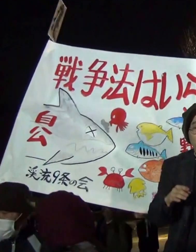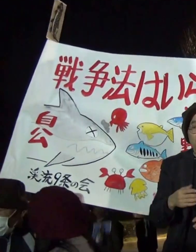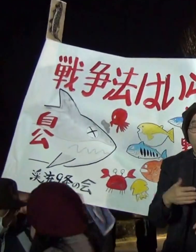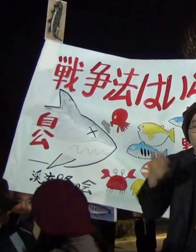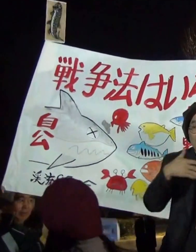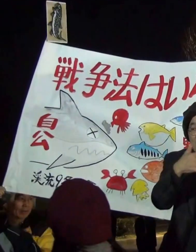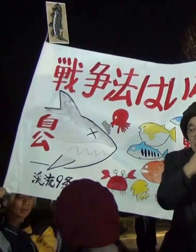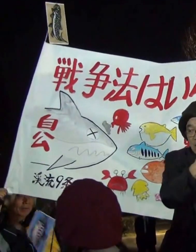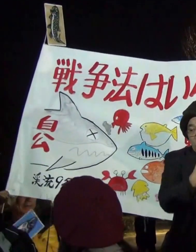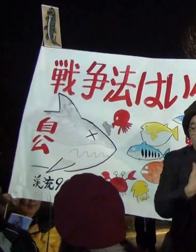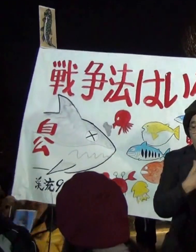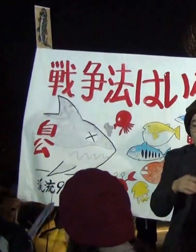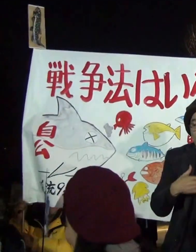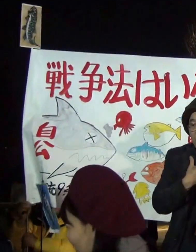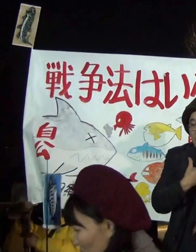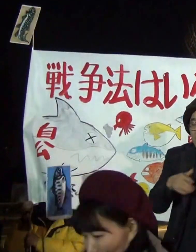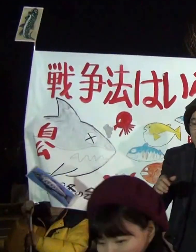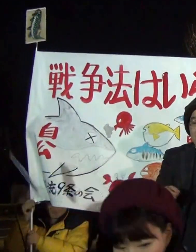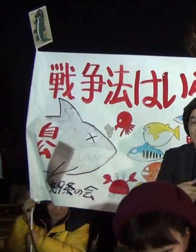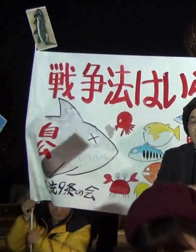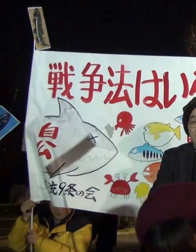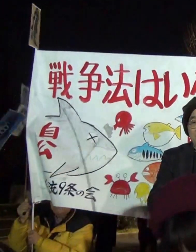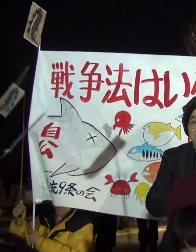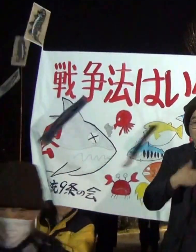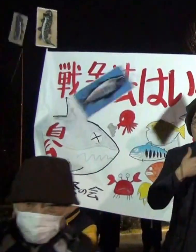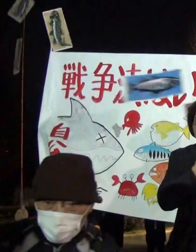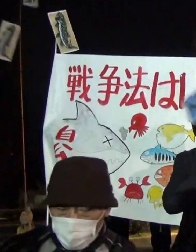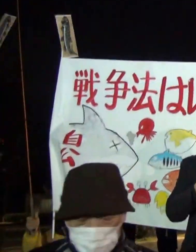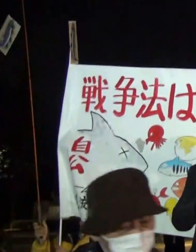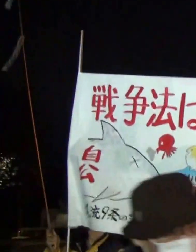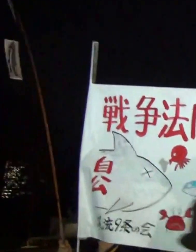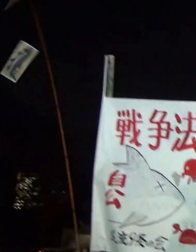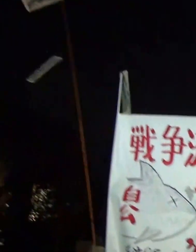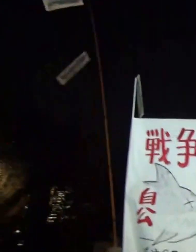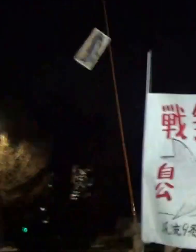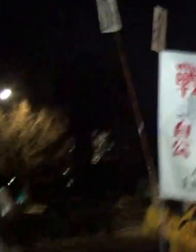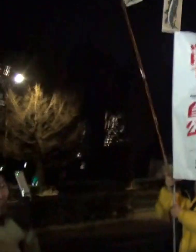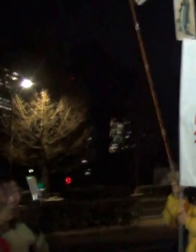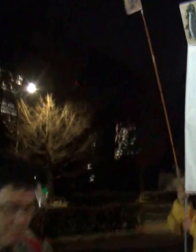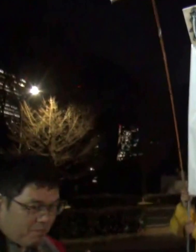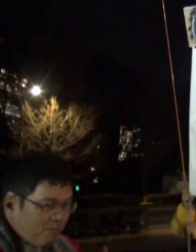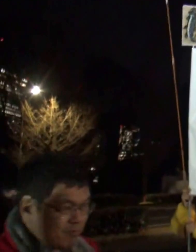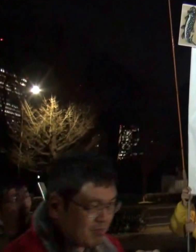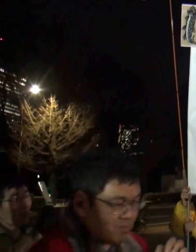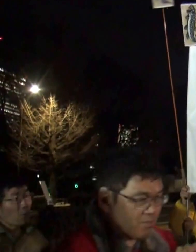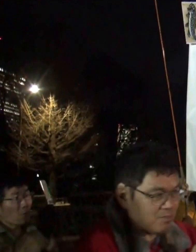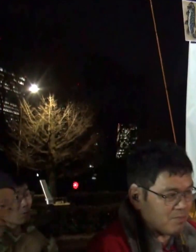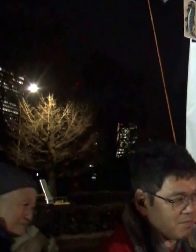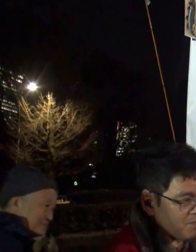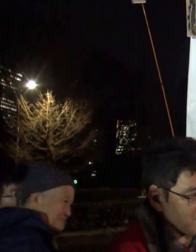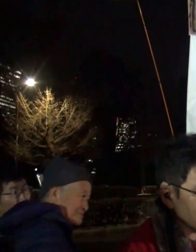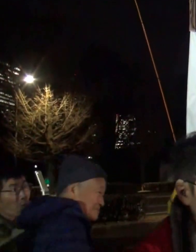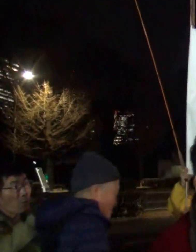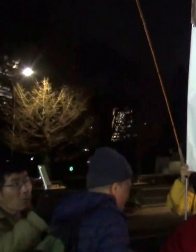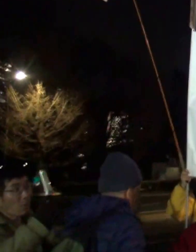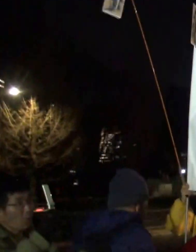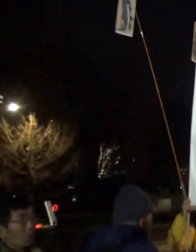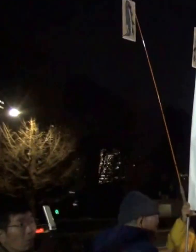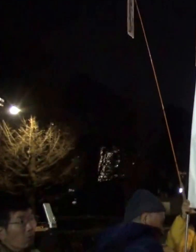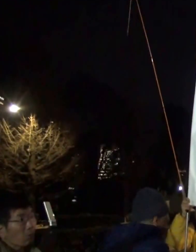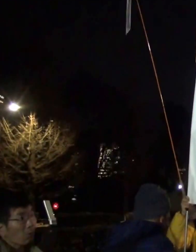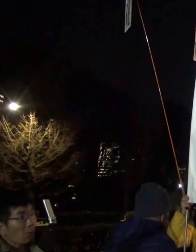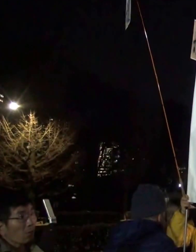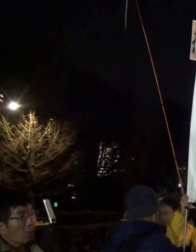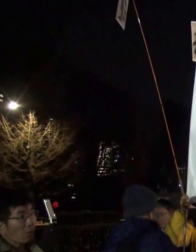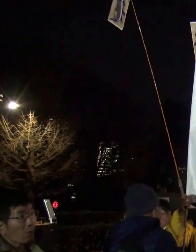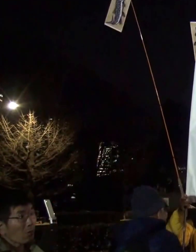い。で当時僕、7歳か8歳で食糧難でね、脱臭粉乳とかクジラの肉、そうい